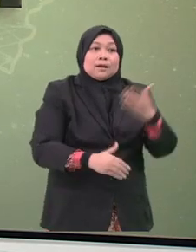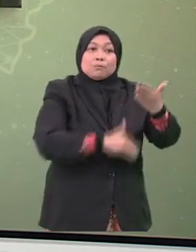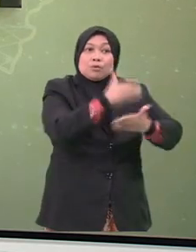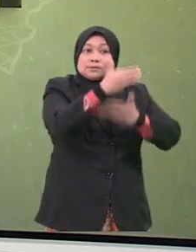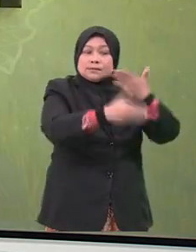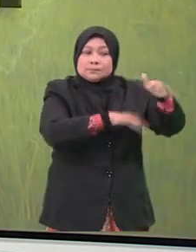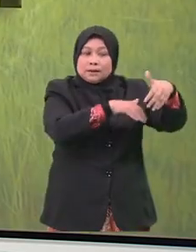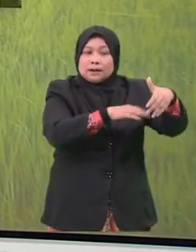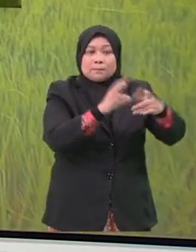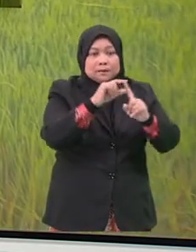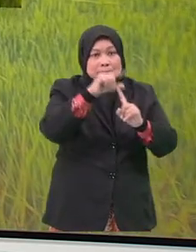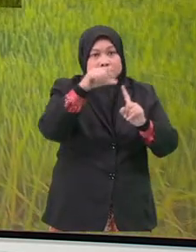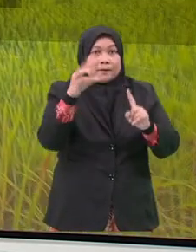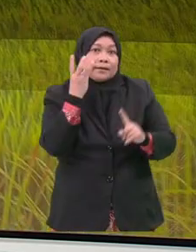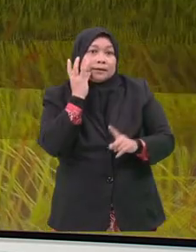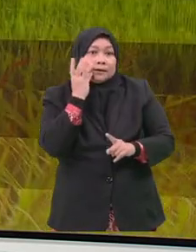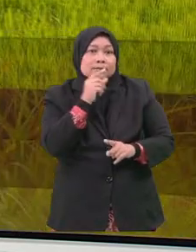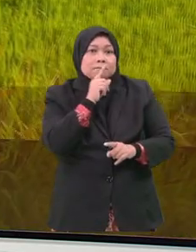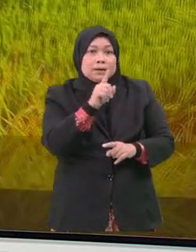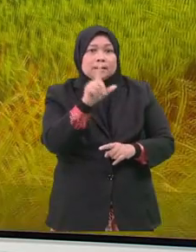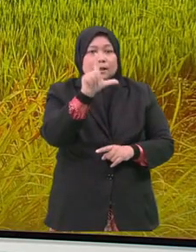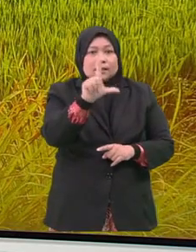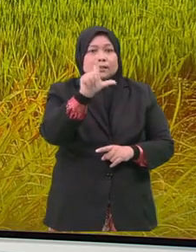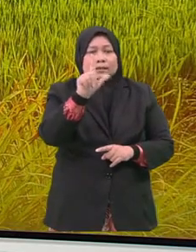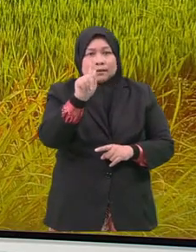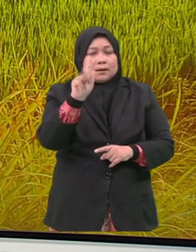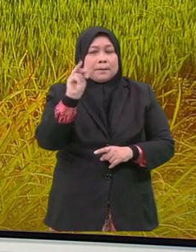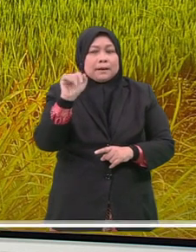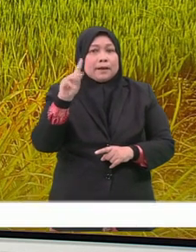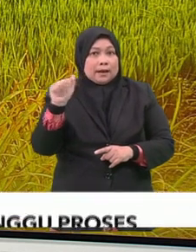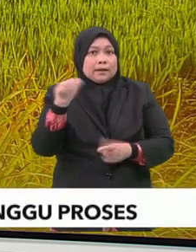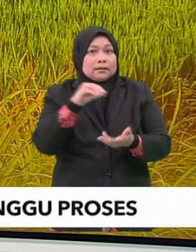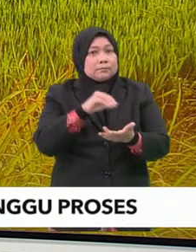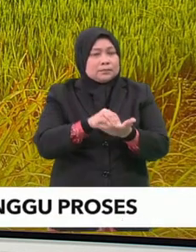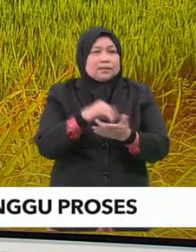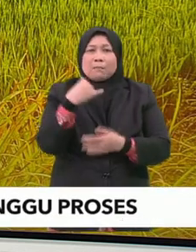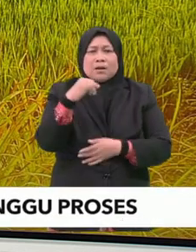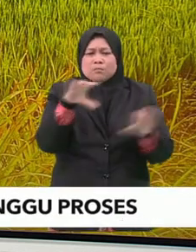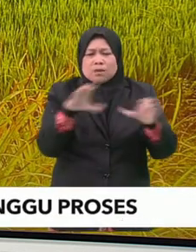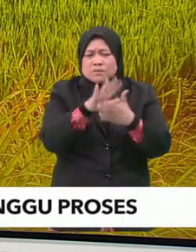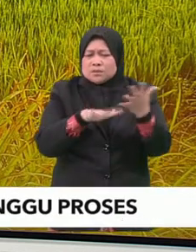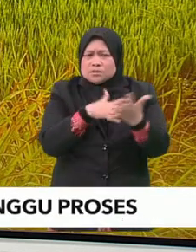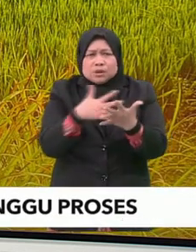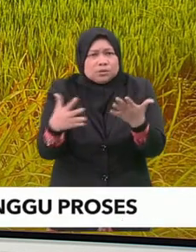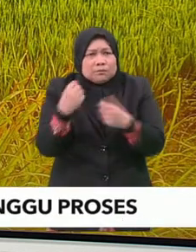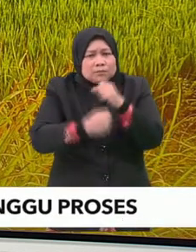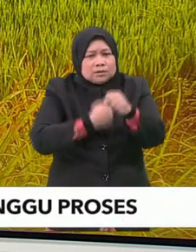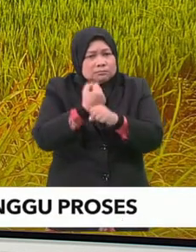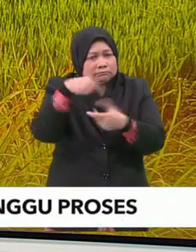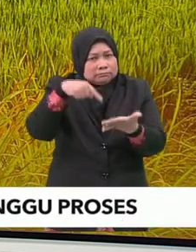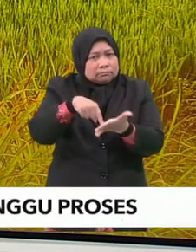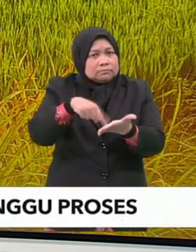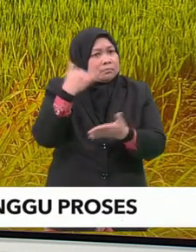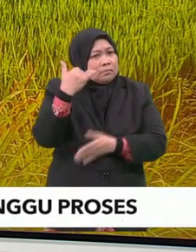proses penanaman padi di kawasan lembaga kemajuan pertanian muda Mada tidak dapat dibuat mengikut jadual bagi musim